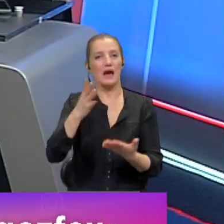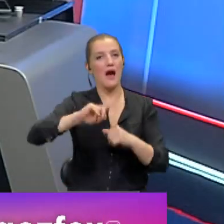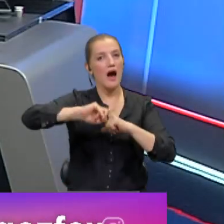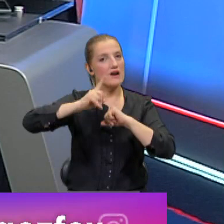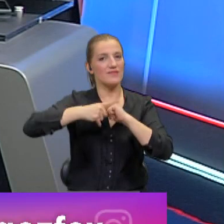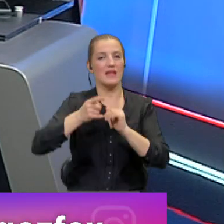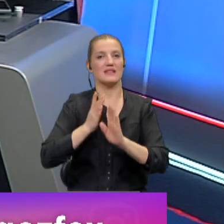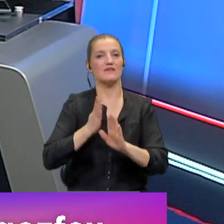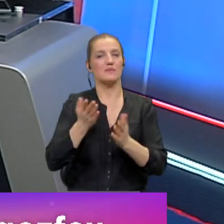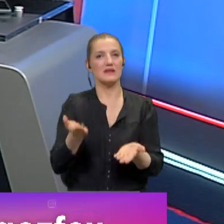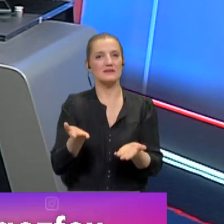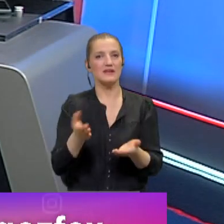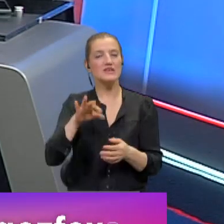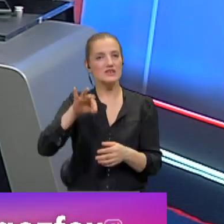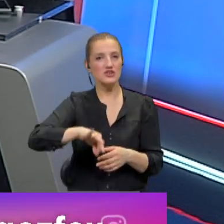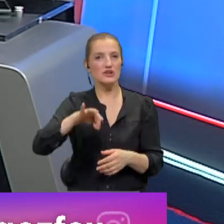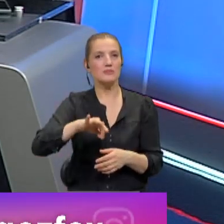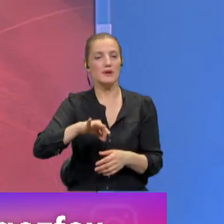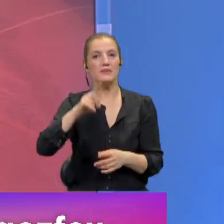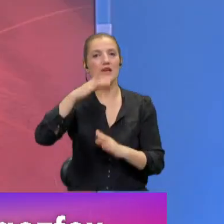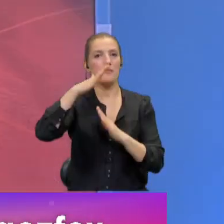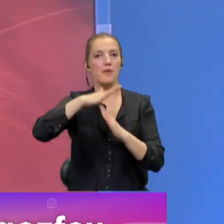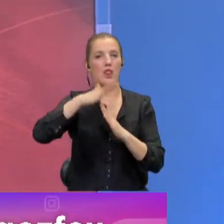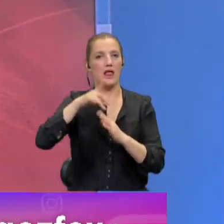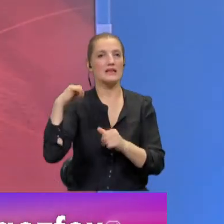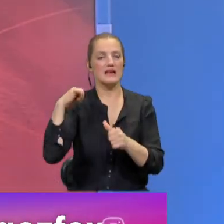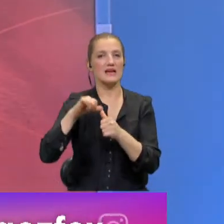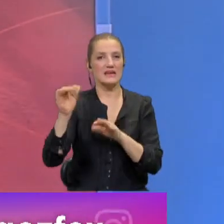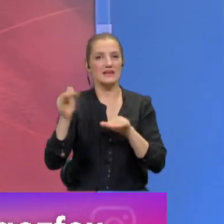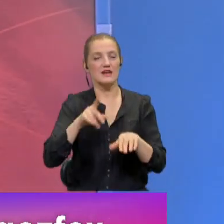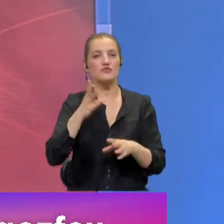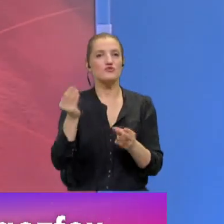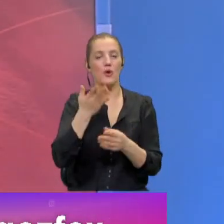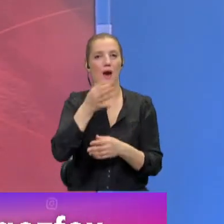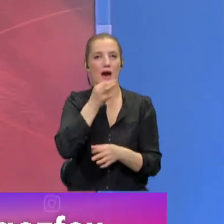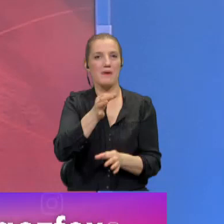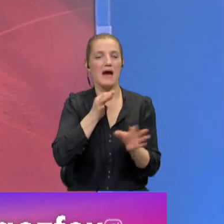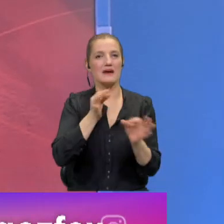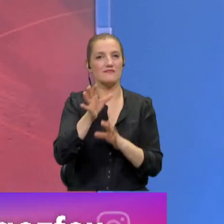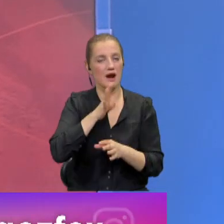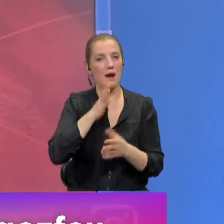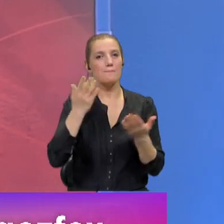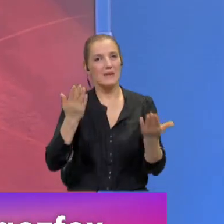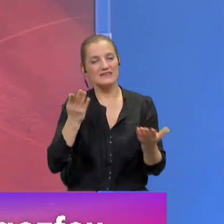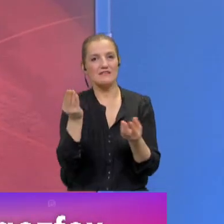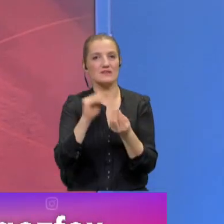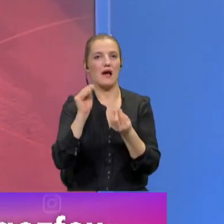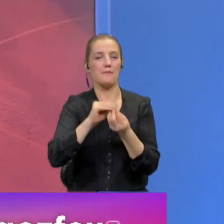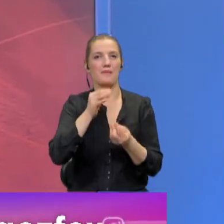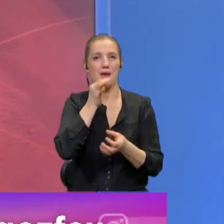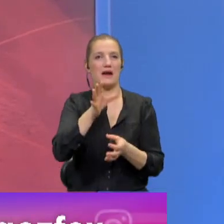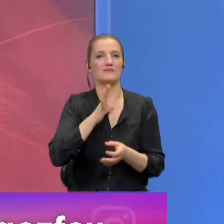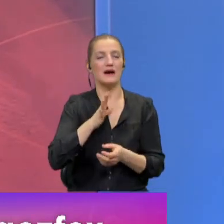haftaya devam ederiz Şimdi bir mola O yüzden daha çok haber var Ve maalesef zam haberleri de var